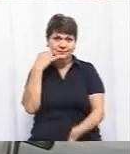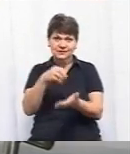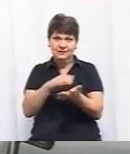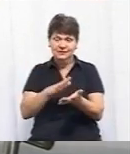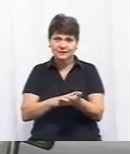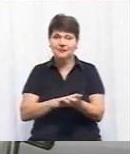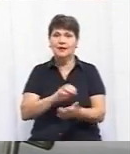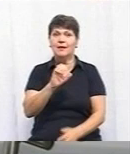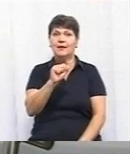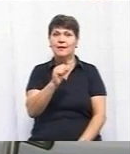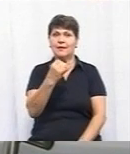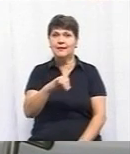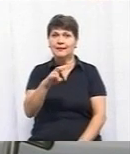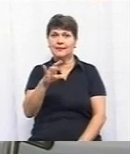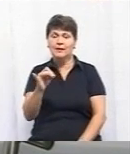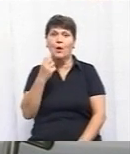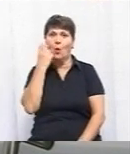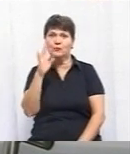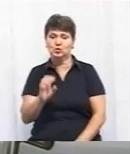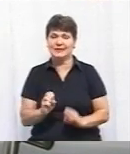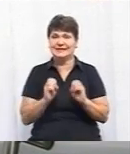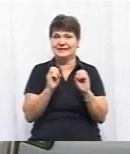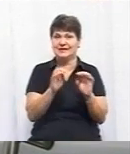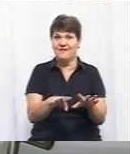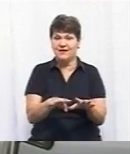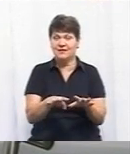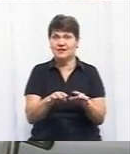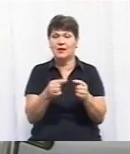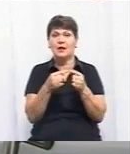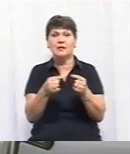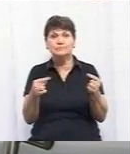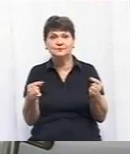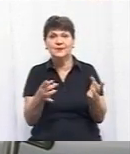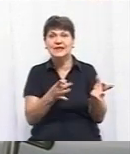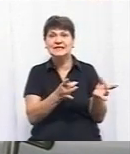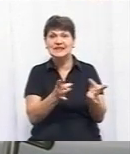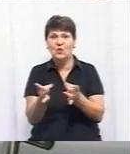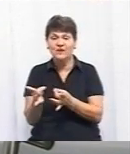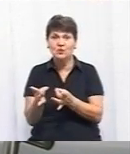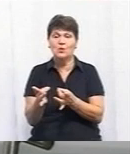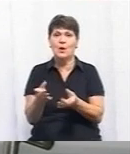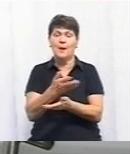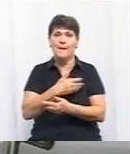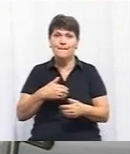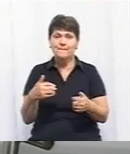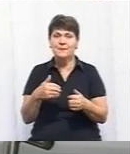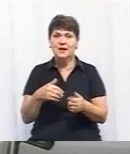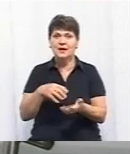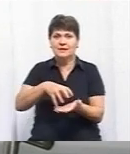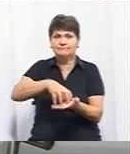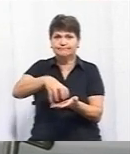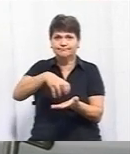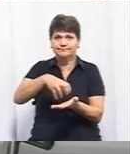ID, і коли вона буде здавати будь-яку вторсировину, вину. Ми просканируємо її ID,